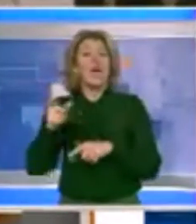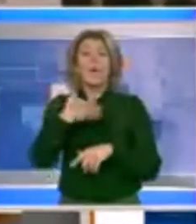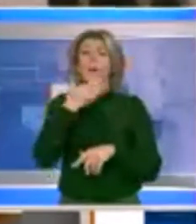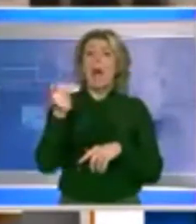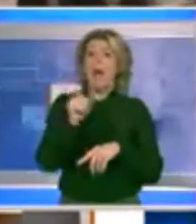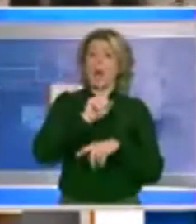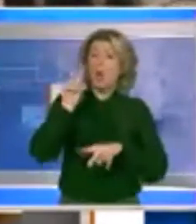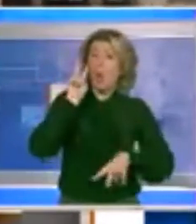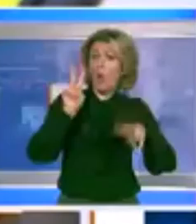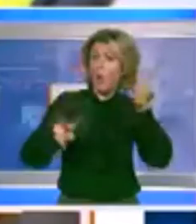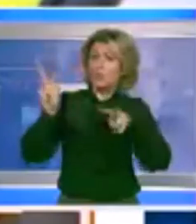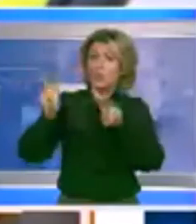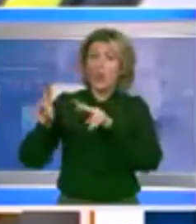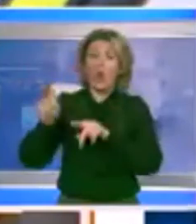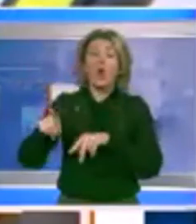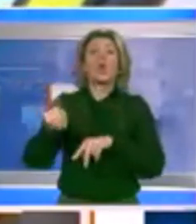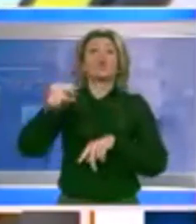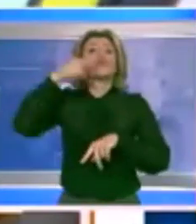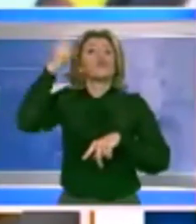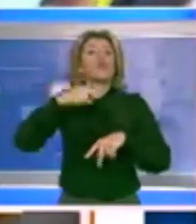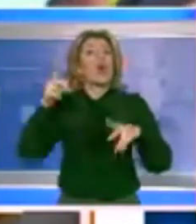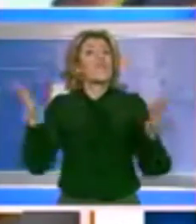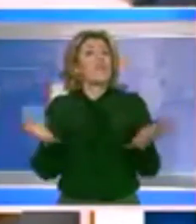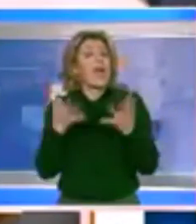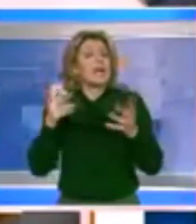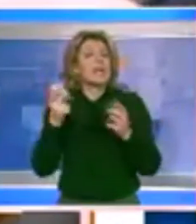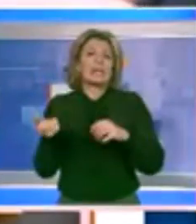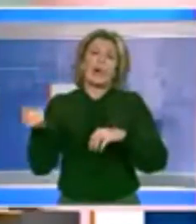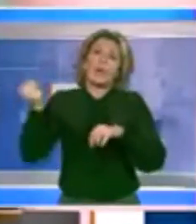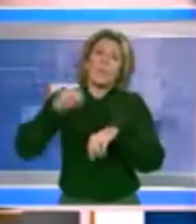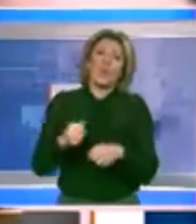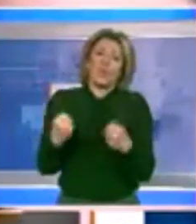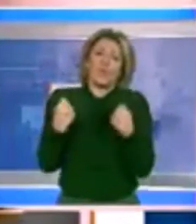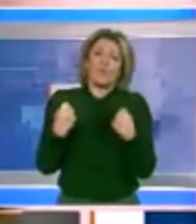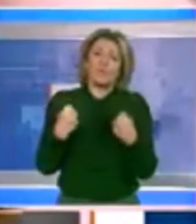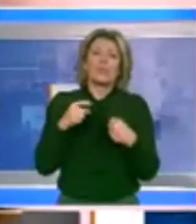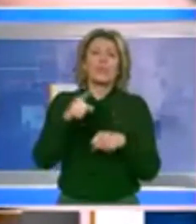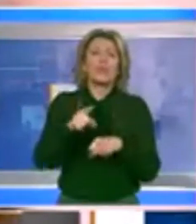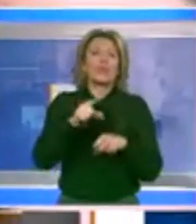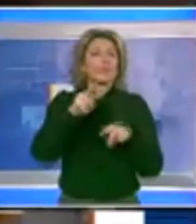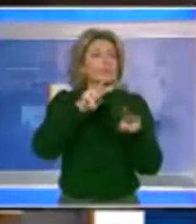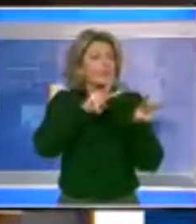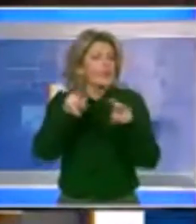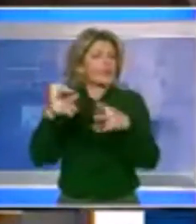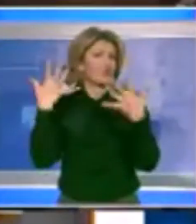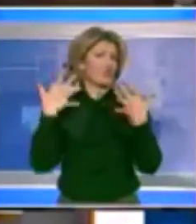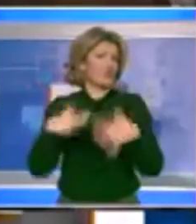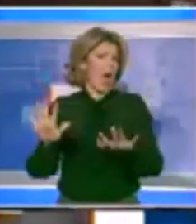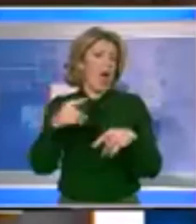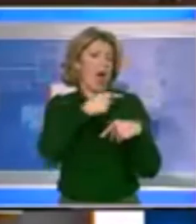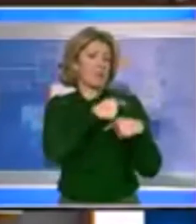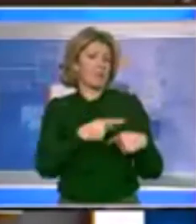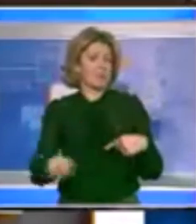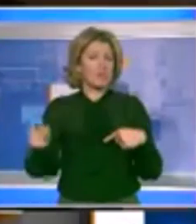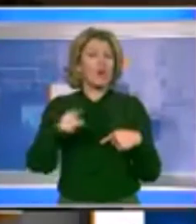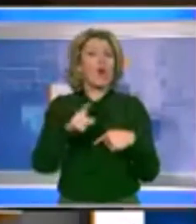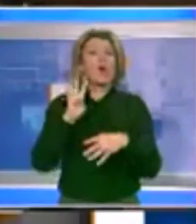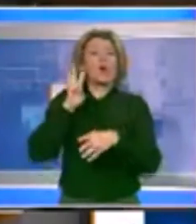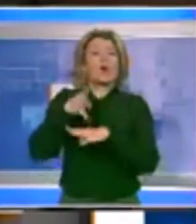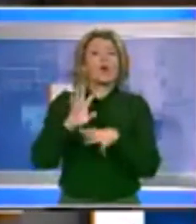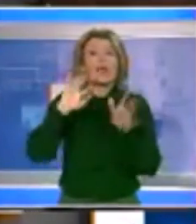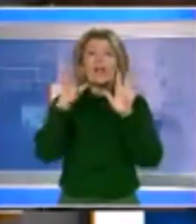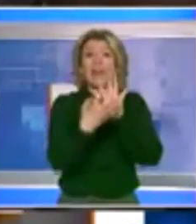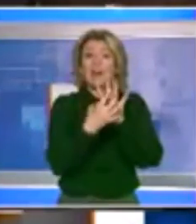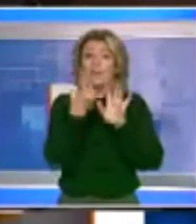controlli nei giorni di festa saranno intensificati ma il monitoraggio procede ormai da giorni dall'entrata in vigore del super green pass in